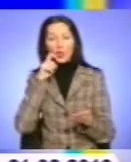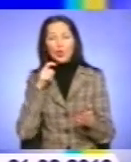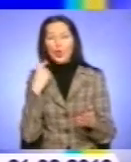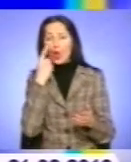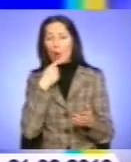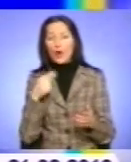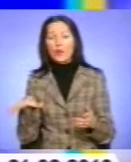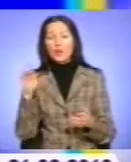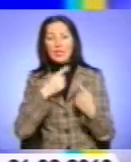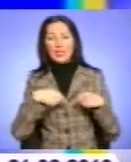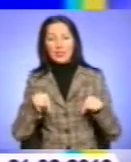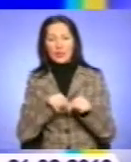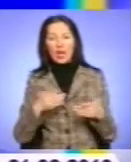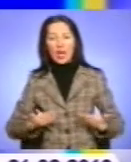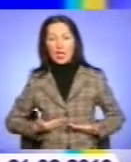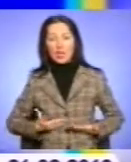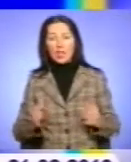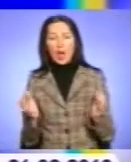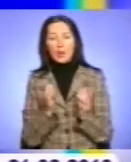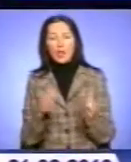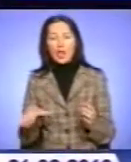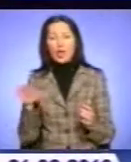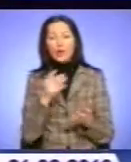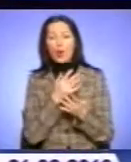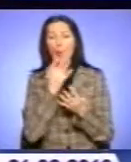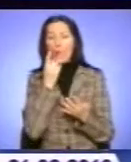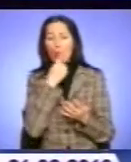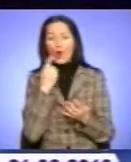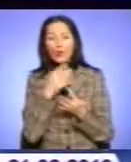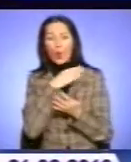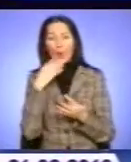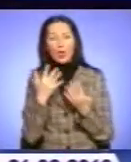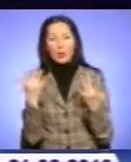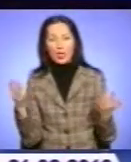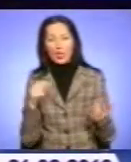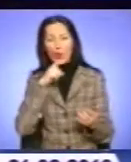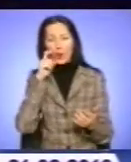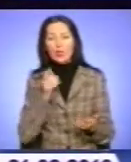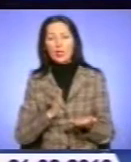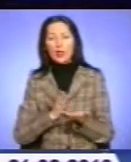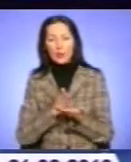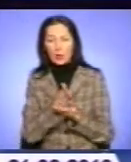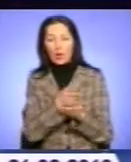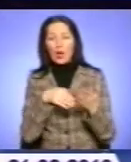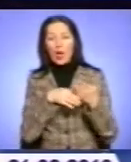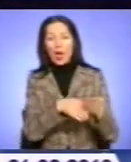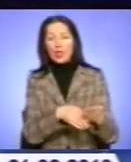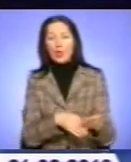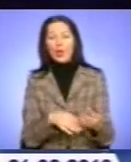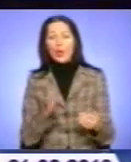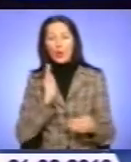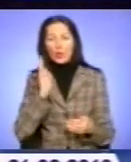плекання всього мовного та культурного багатоманіття України і надалі сприятимуть прогресивному розвиткові і піднесенню